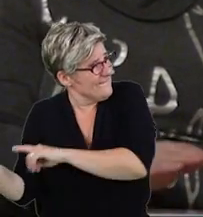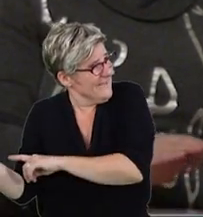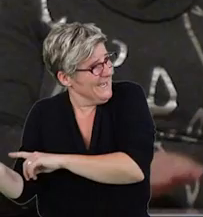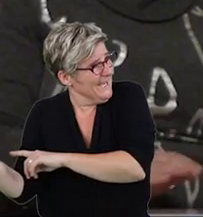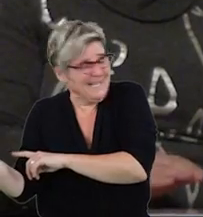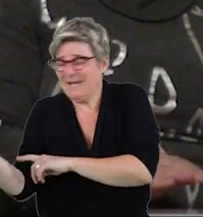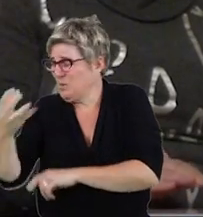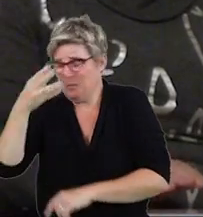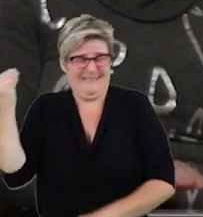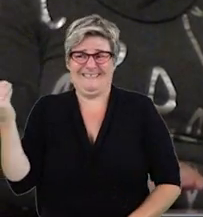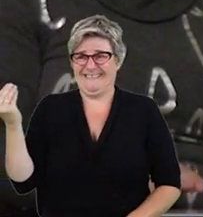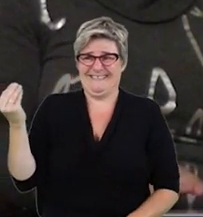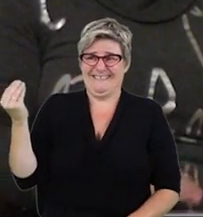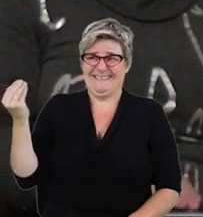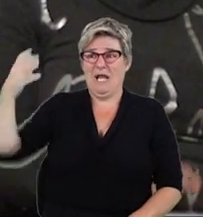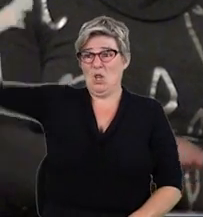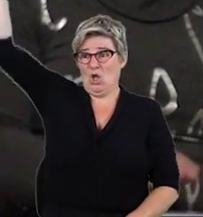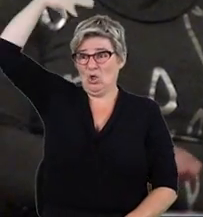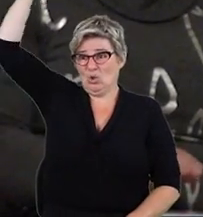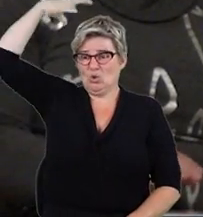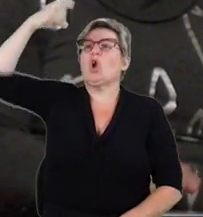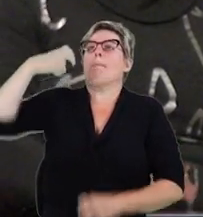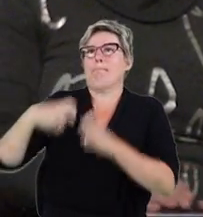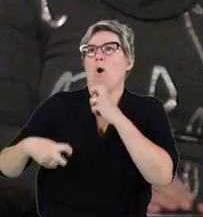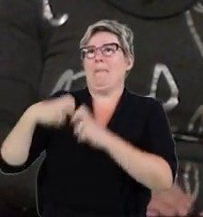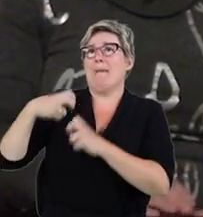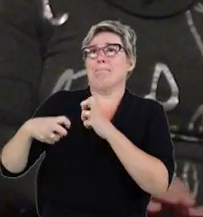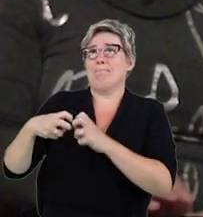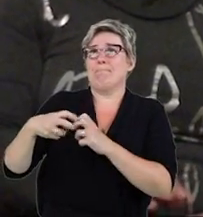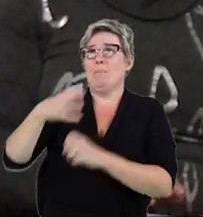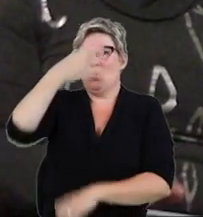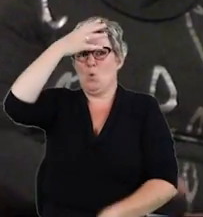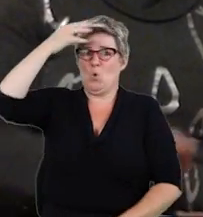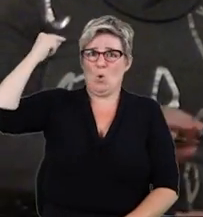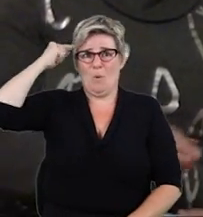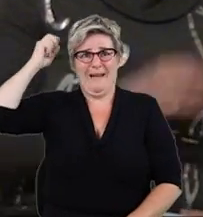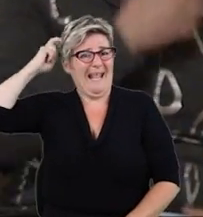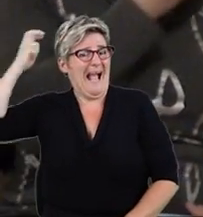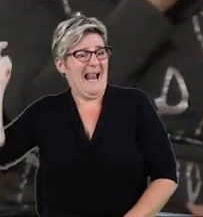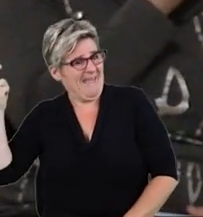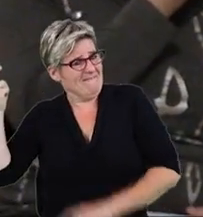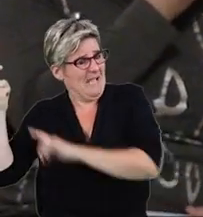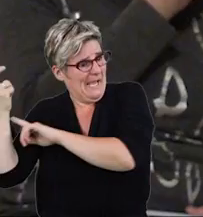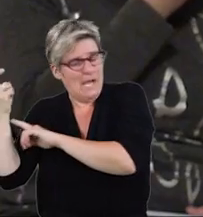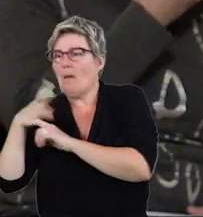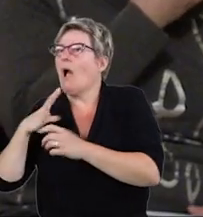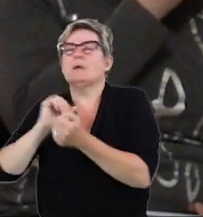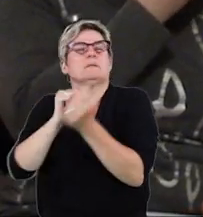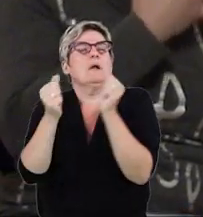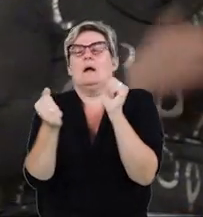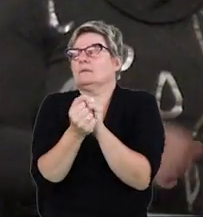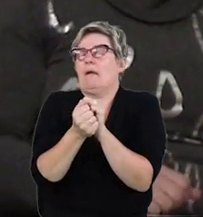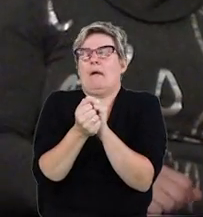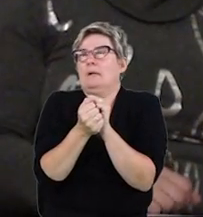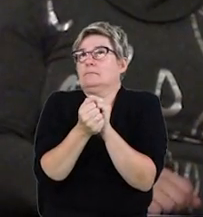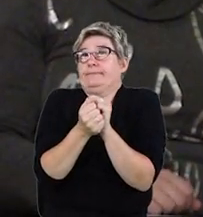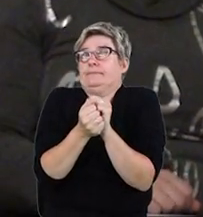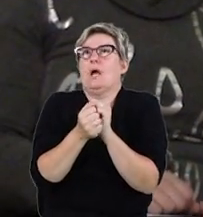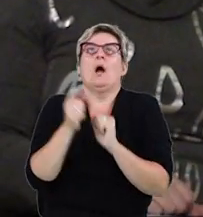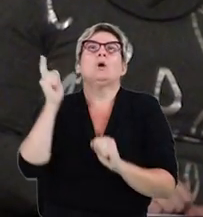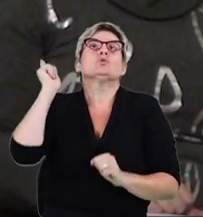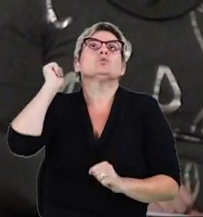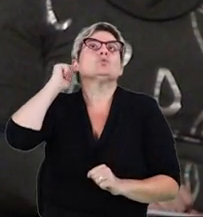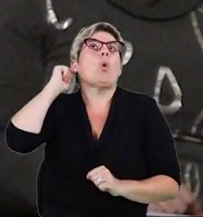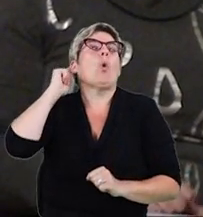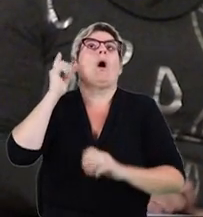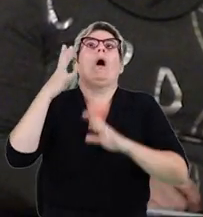sa douche puis elle oubliait de l'enlever. Problème. Mais en tout cas, c'était vraiment un changement, là, puis le son,